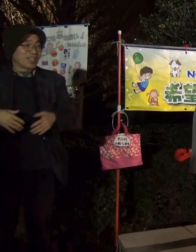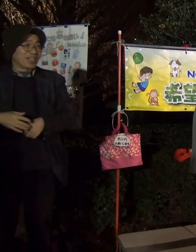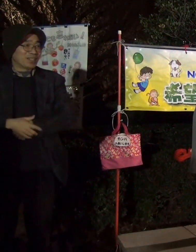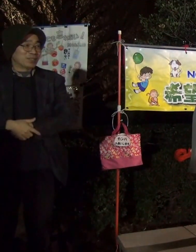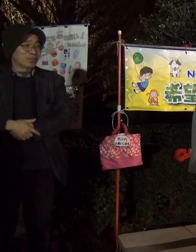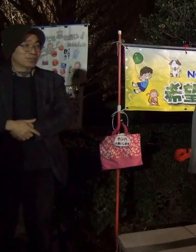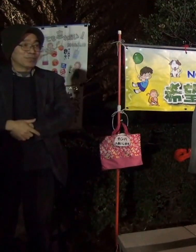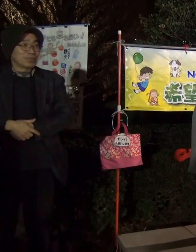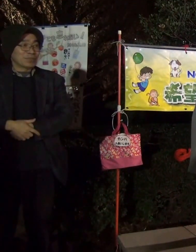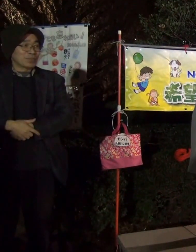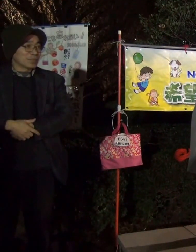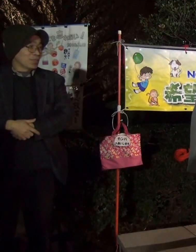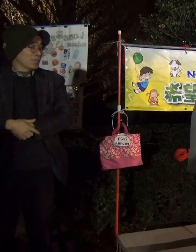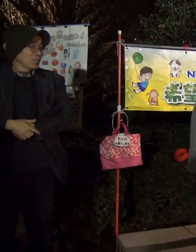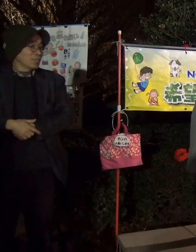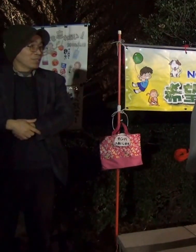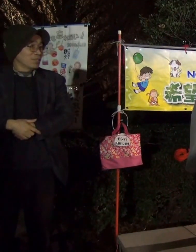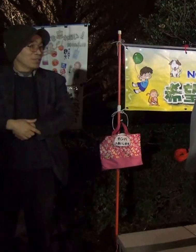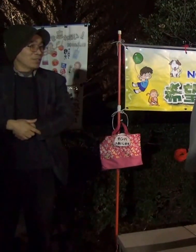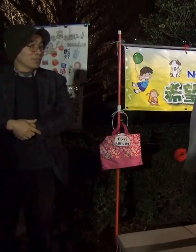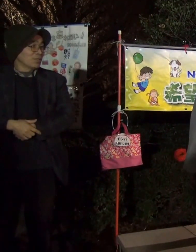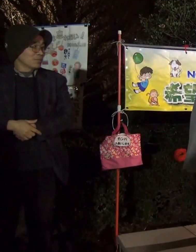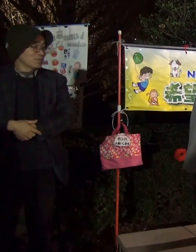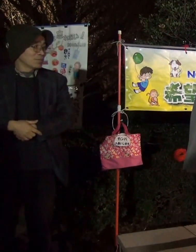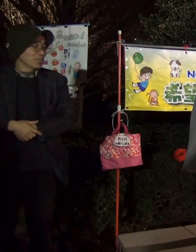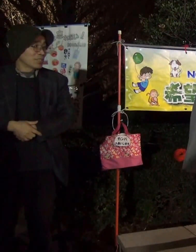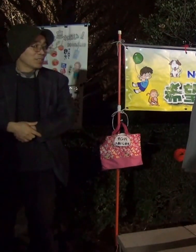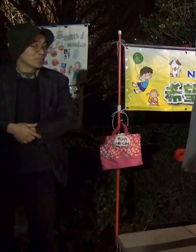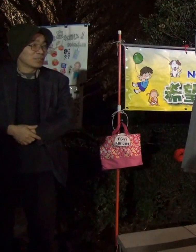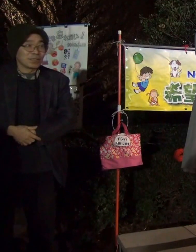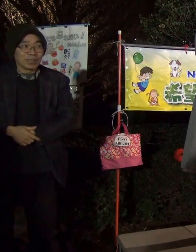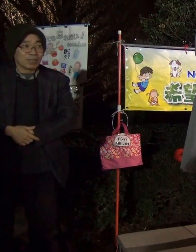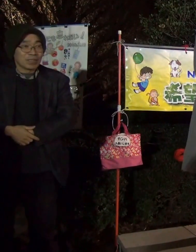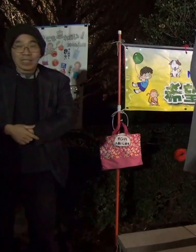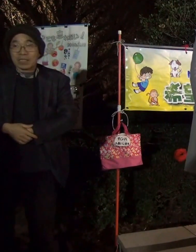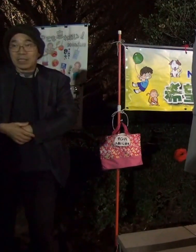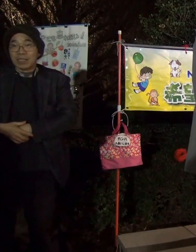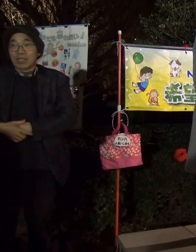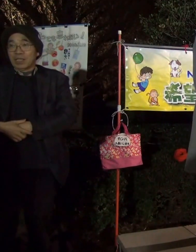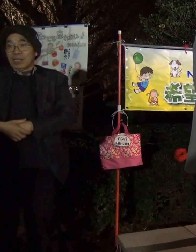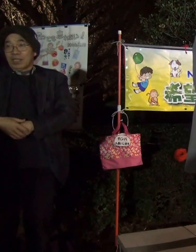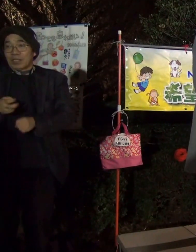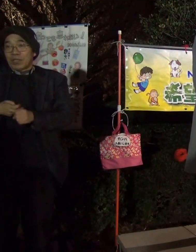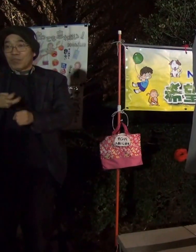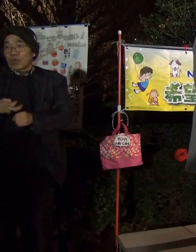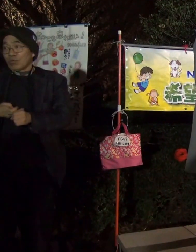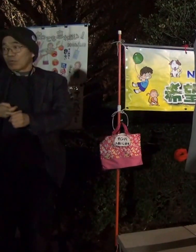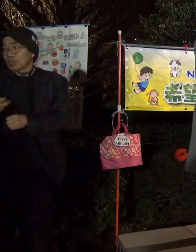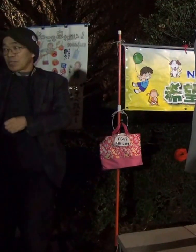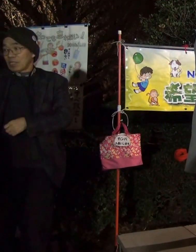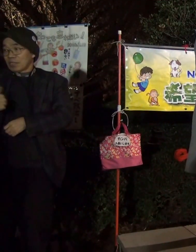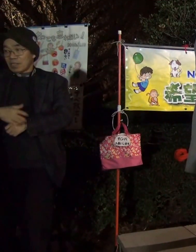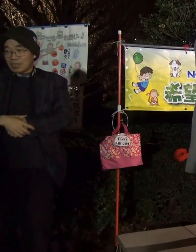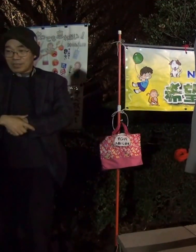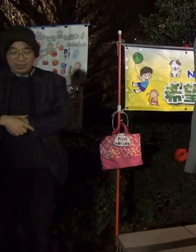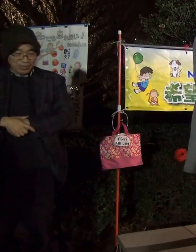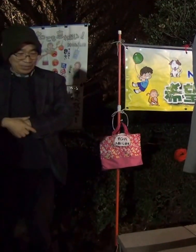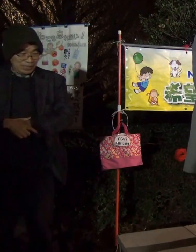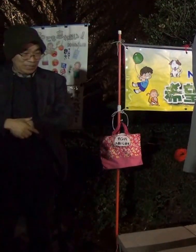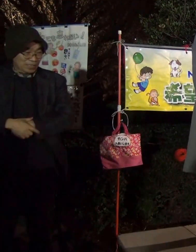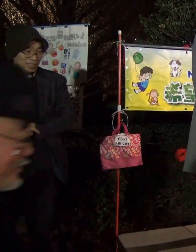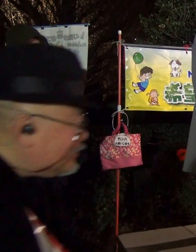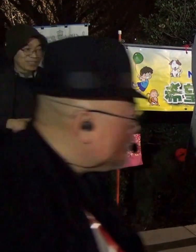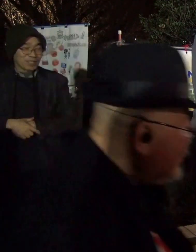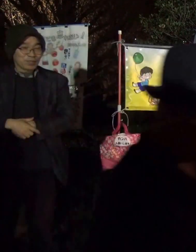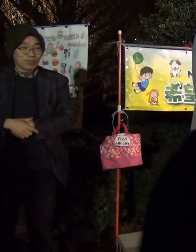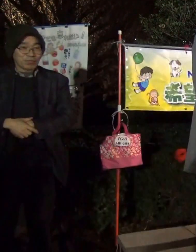法のおじさん、 こちらに来ていただいて、 こちらに来てください、 こちらに来ていただいて、 あちら